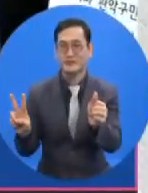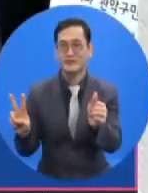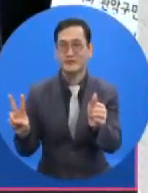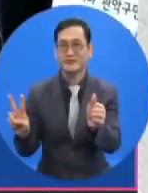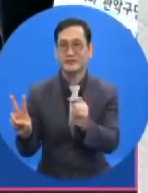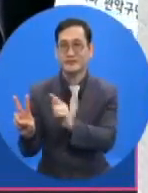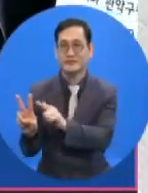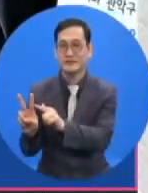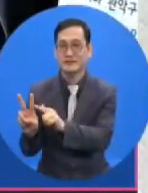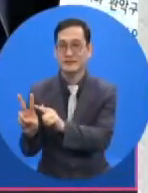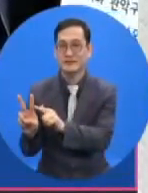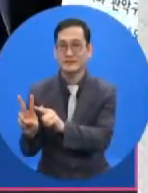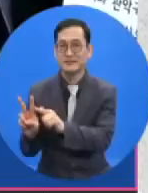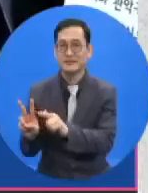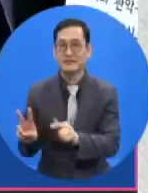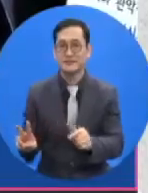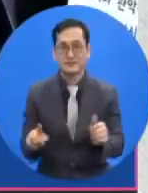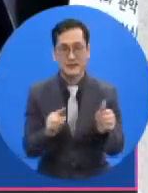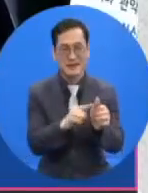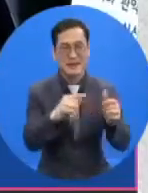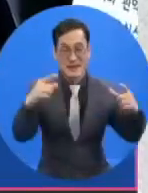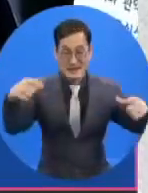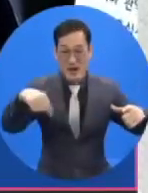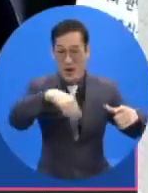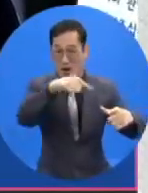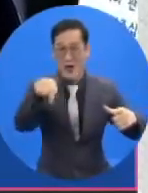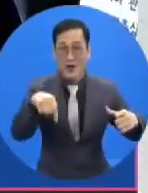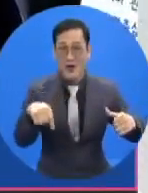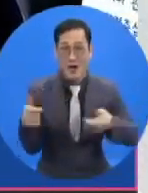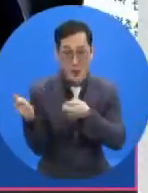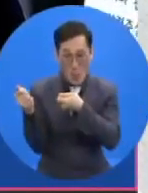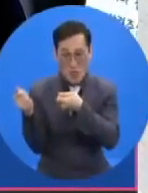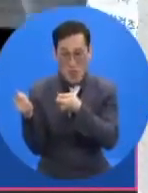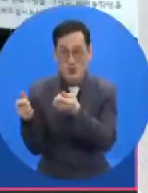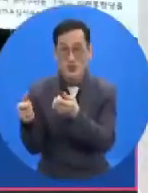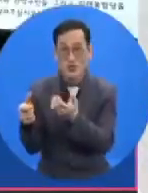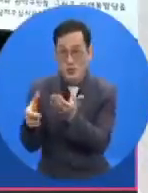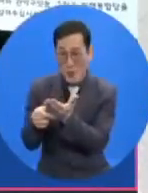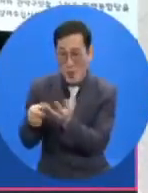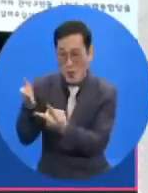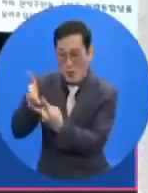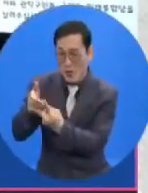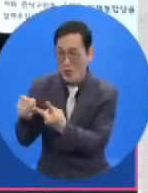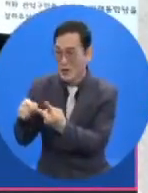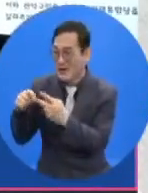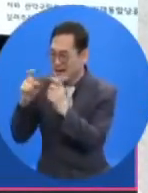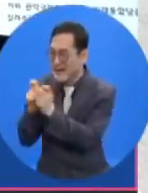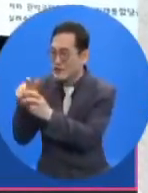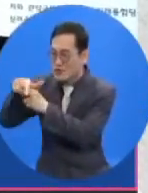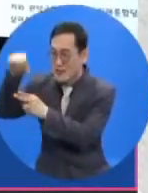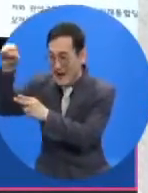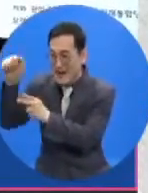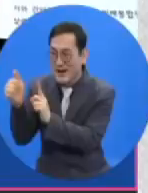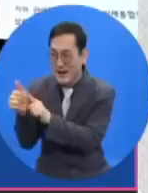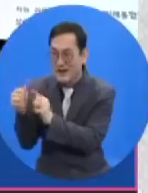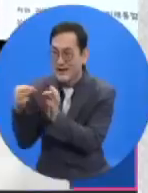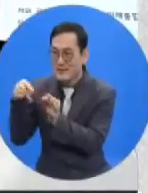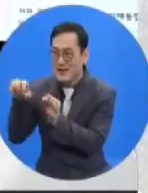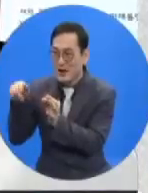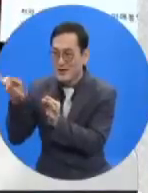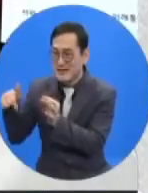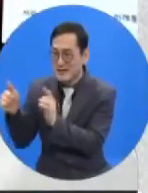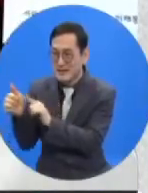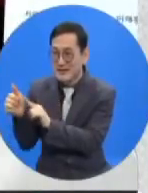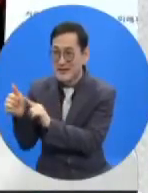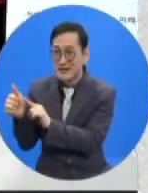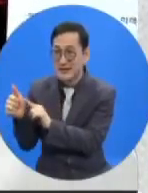자체가 더불어민주당하고 친화적이면서도 동시에 보수표가 갈라졌지 않습니까? 예. 무수로 나온 그 김성식 후보는 정당 공천